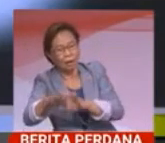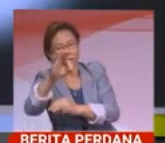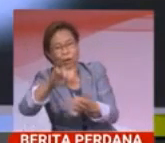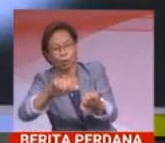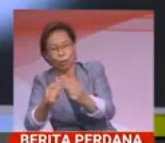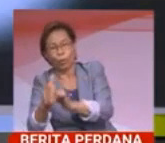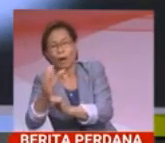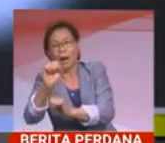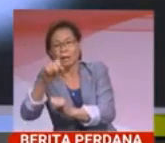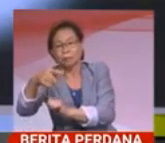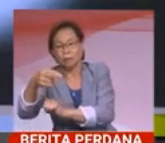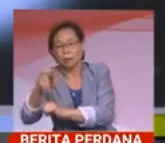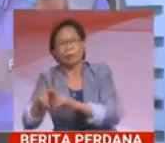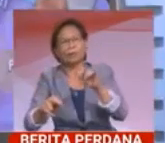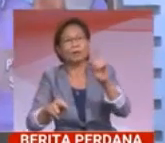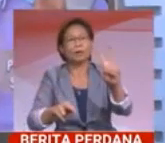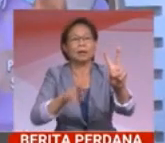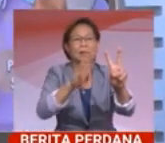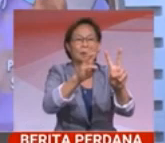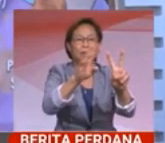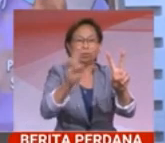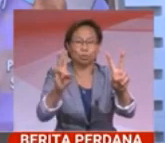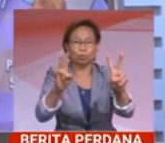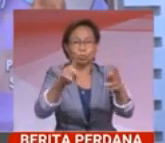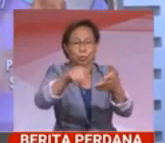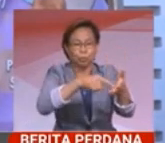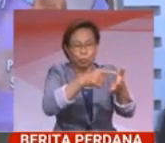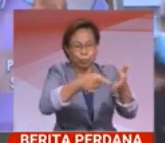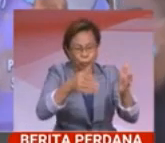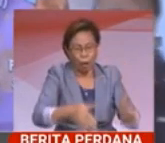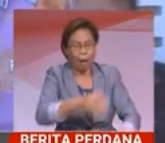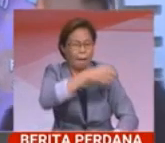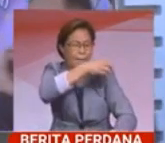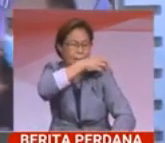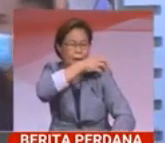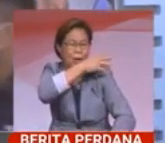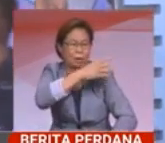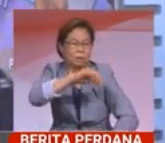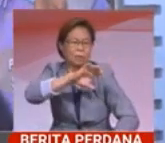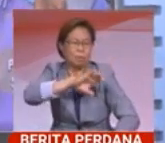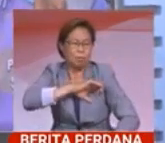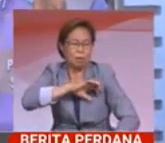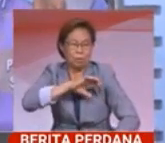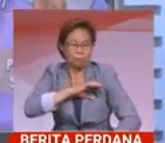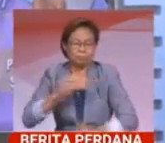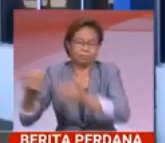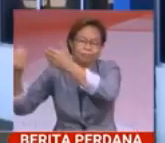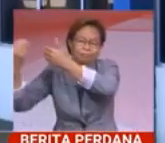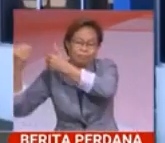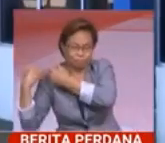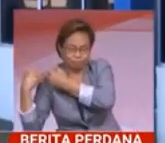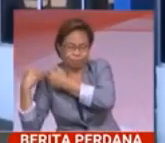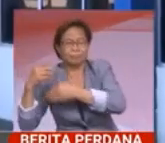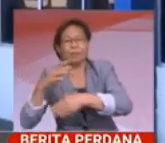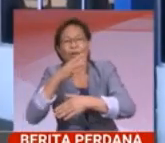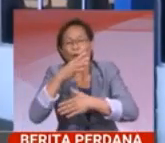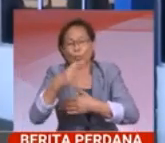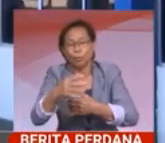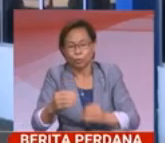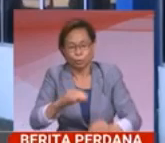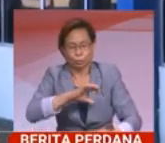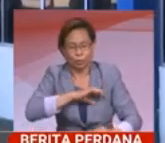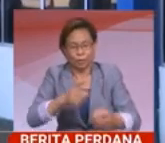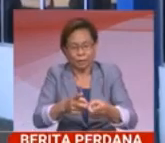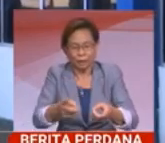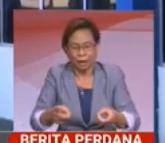spr stromae 267 penguntit terdiri daripada pegawai dan anggota menunaikan tanggung-jawab mereka di ibu pejabat polis